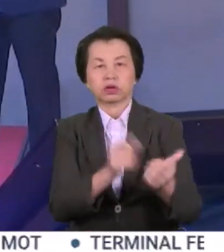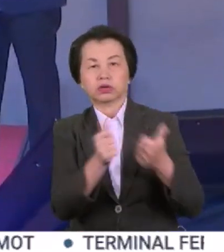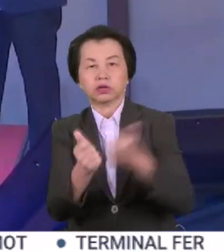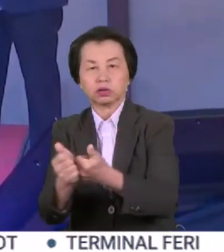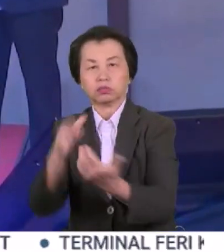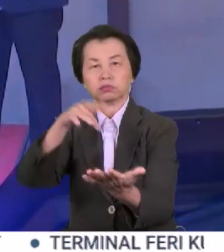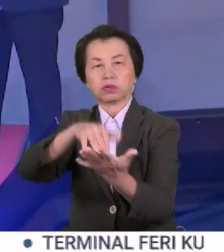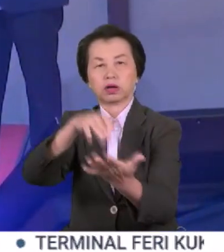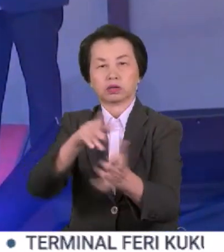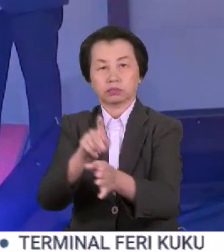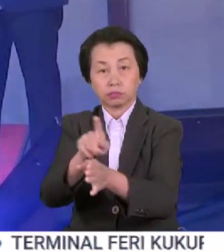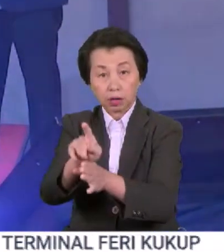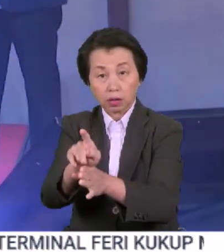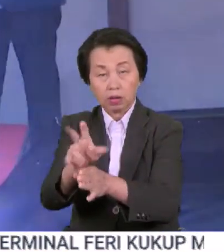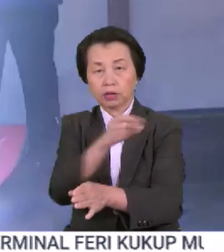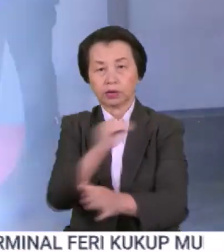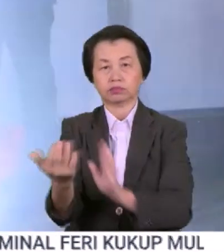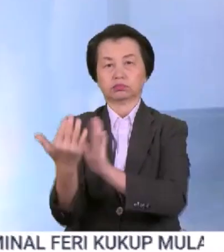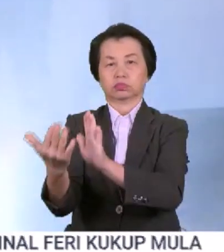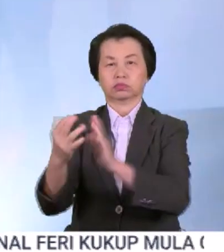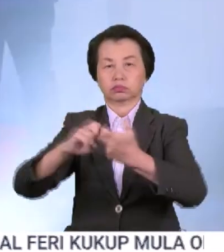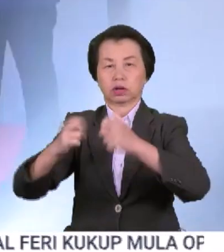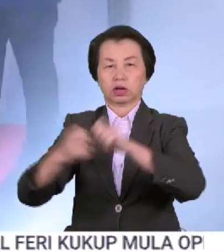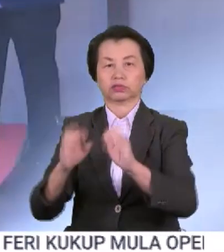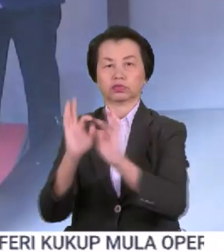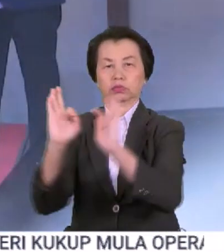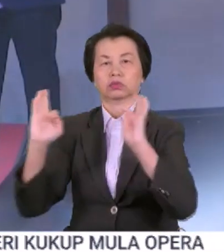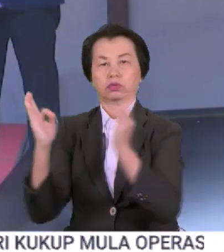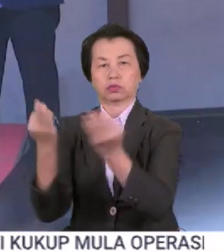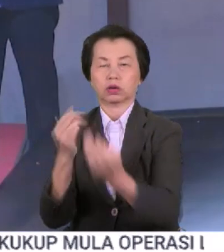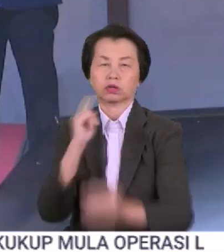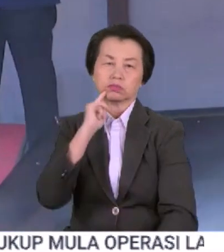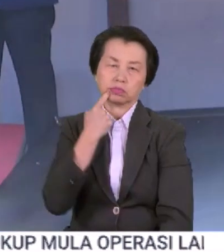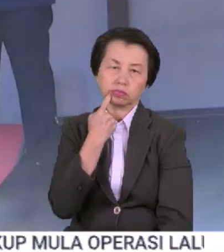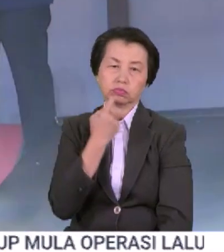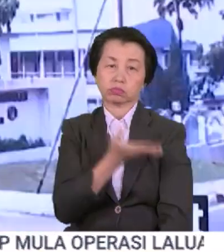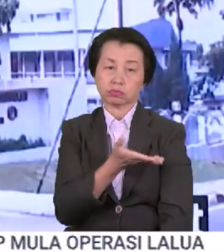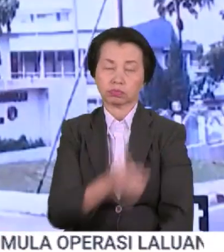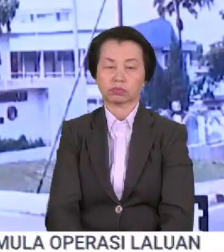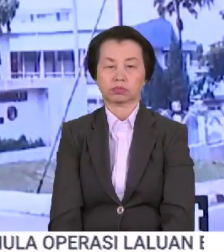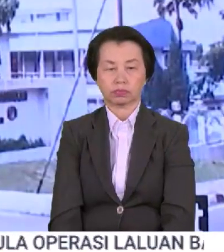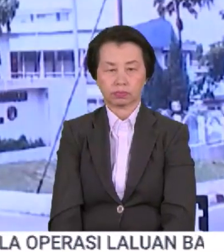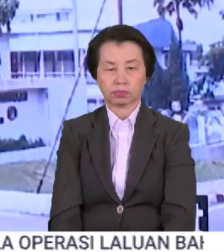sedang mengikuti pengajian kepakaran dan menghadapi masalah keluarga yang serius.